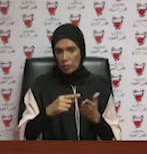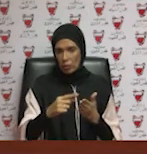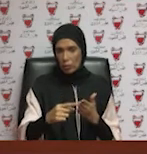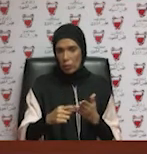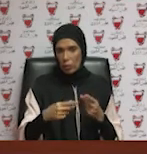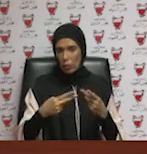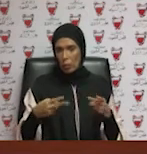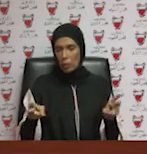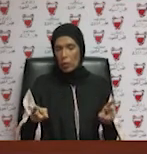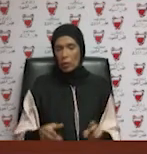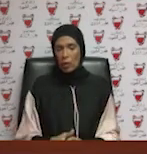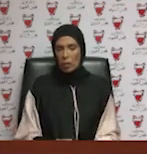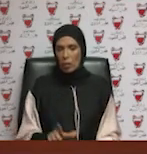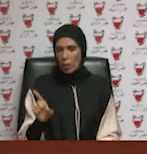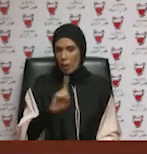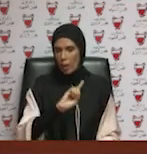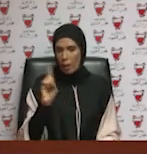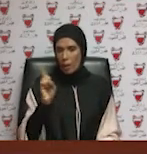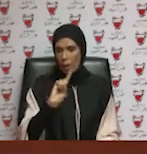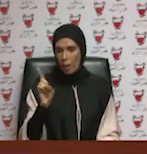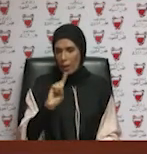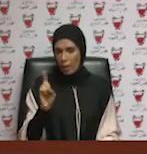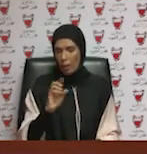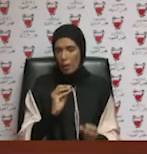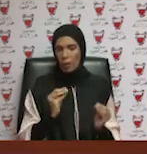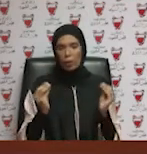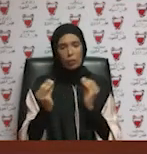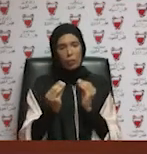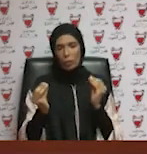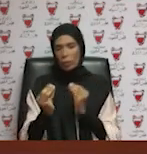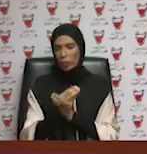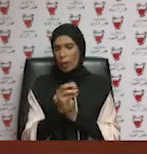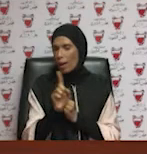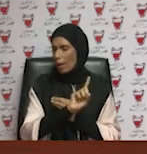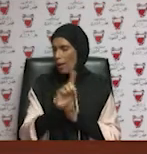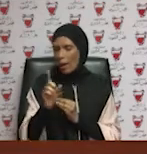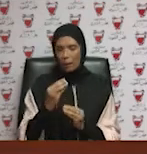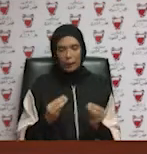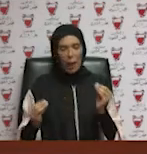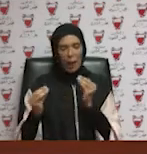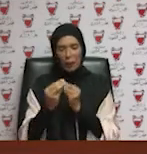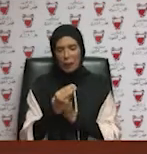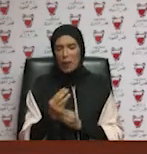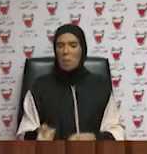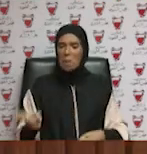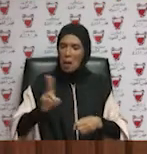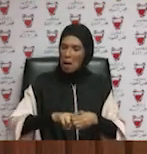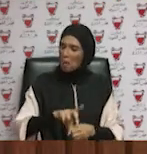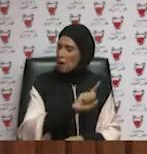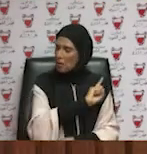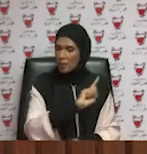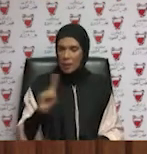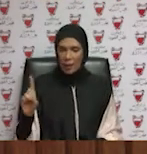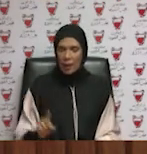يوافق مجلس النواب. إذن لا يجوز تعديل. نعم، لا يجوز في هذه المرحلة بمقتضى لا يجوز أن تعدل التوصية. نعم. معناته